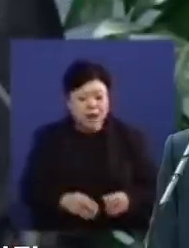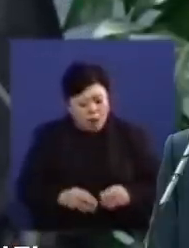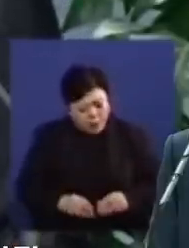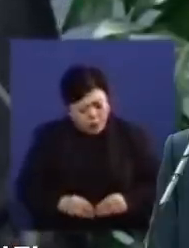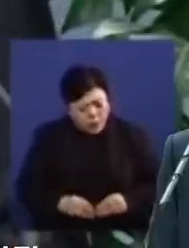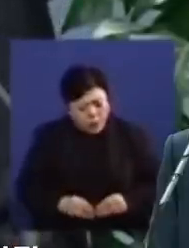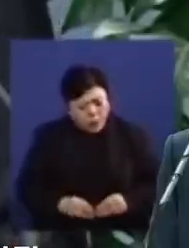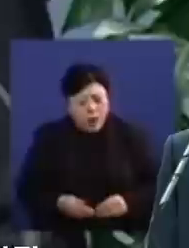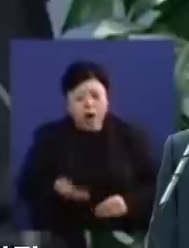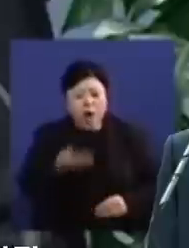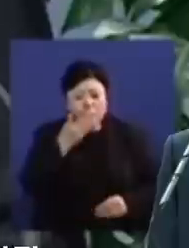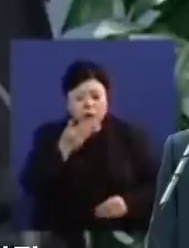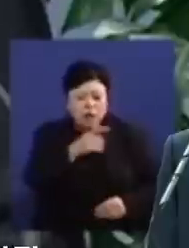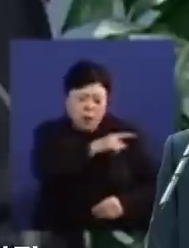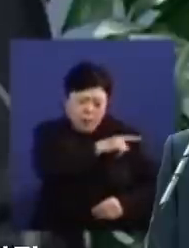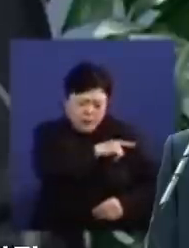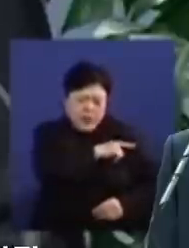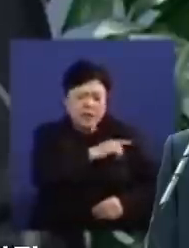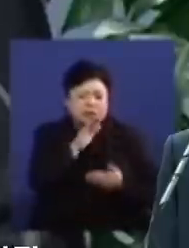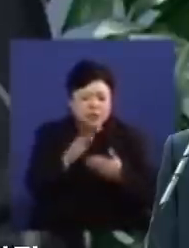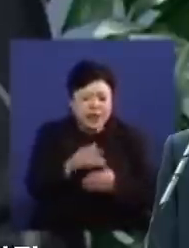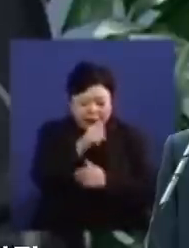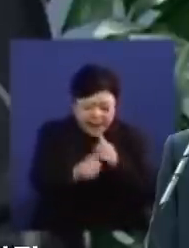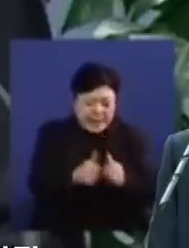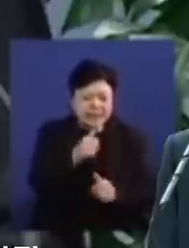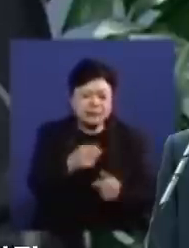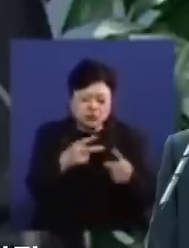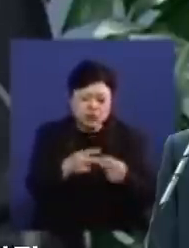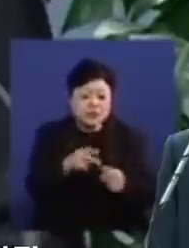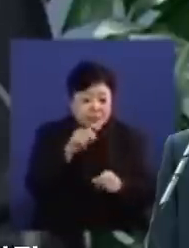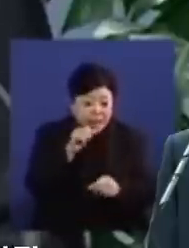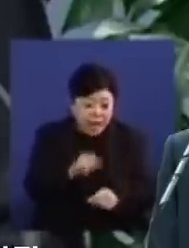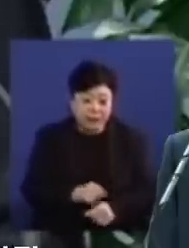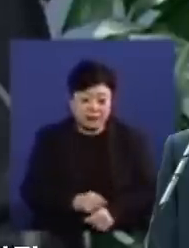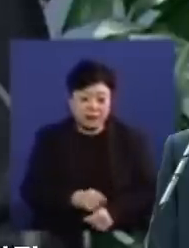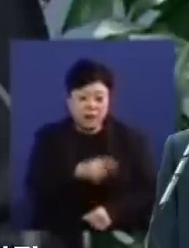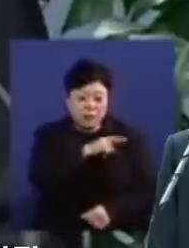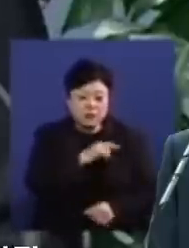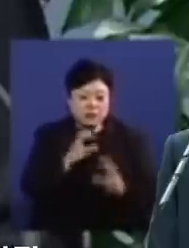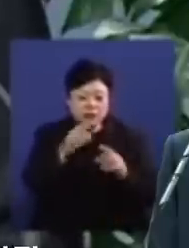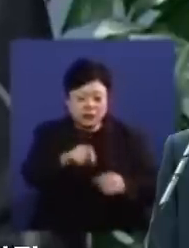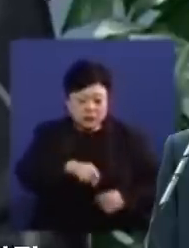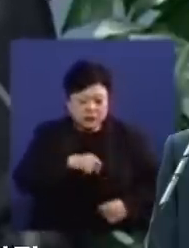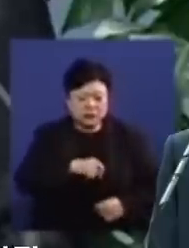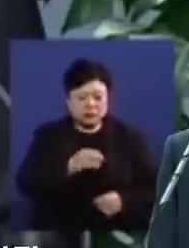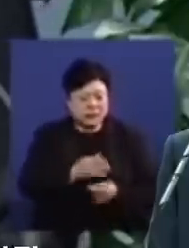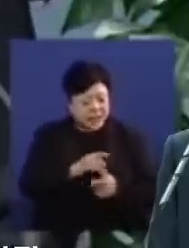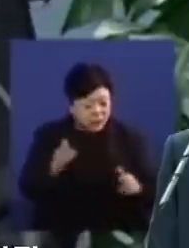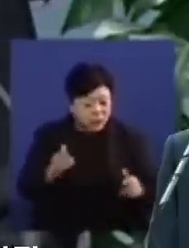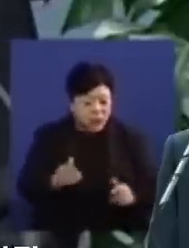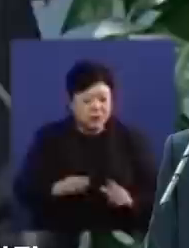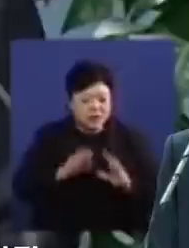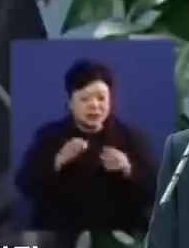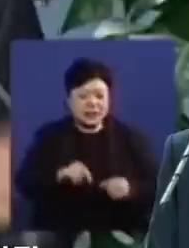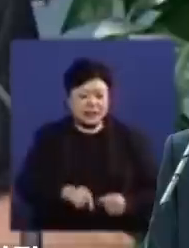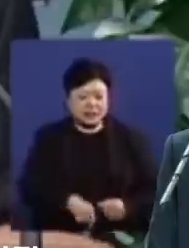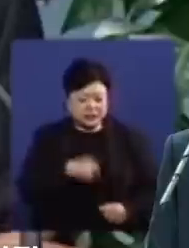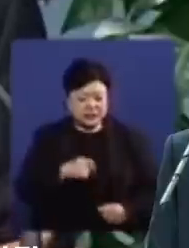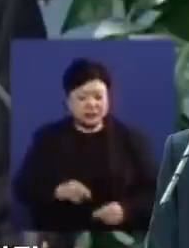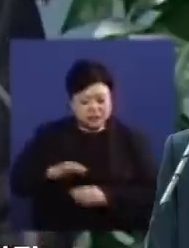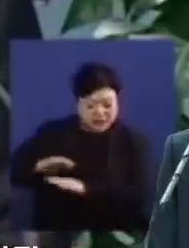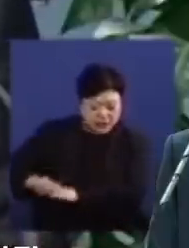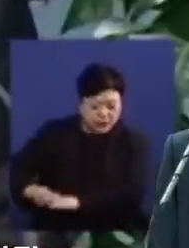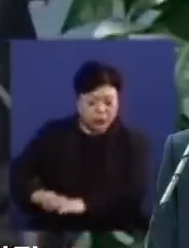고프니까 먹는 것부터 먼저 하고 난 다음에 그 다음 하나님 명령을 따라 먼저 그 나라와 그 일을 구하지 않고 그 나라와 그 일을